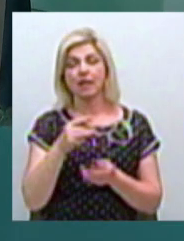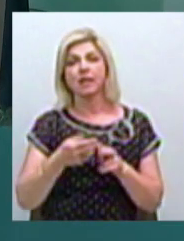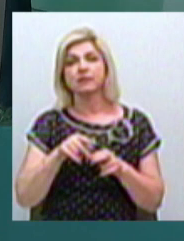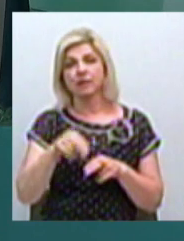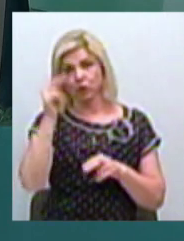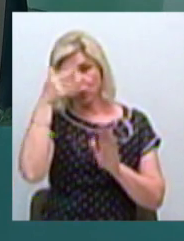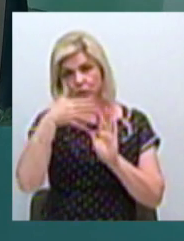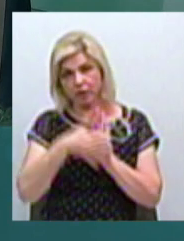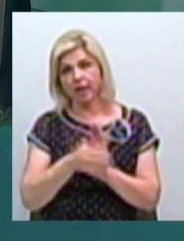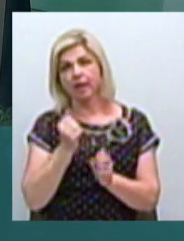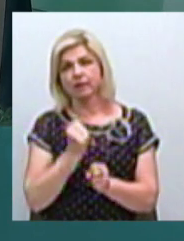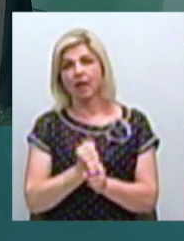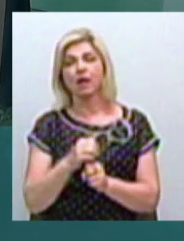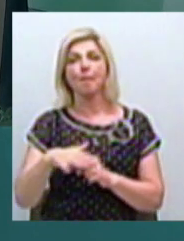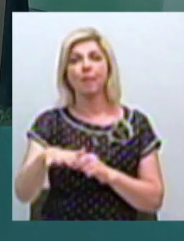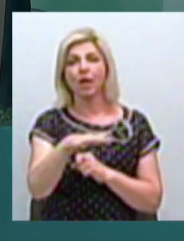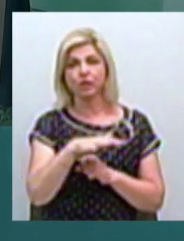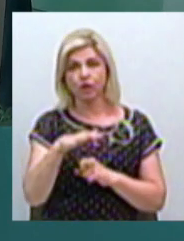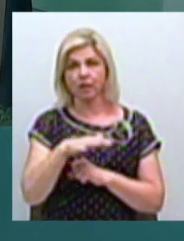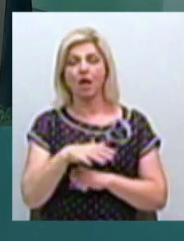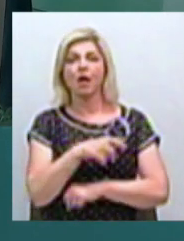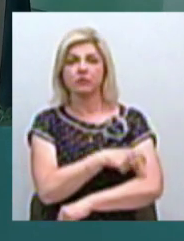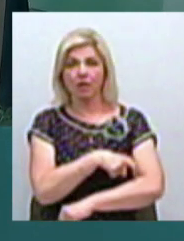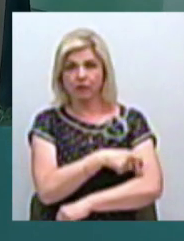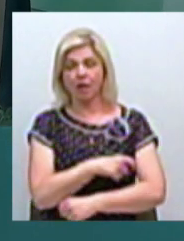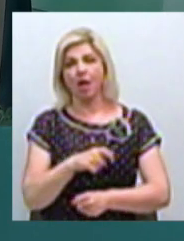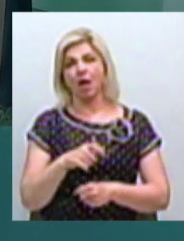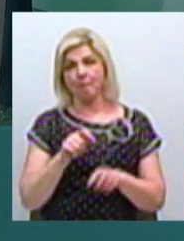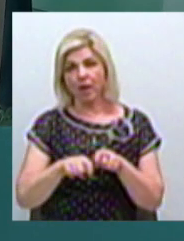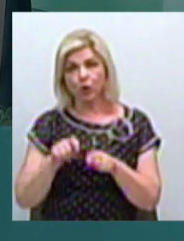вони роблять в межах соціально-гігієнічного моніторингу безкоштовно.